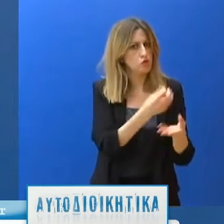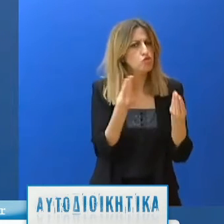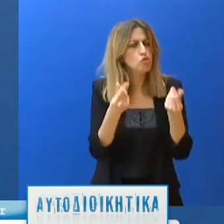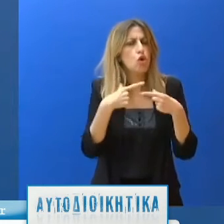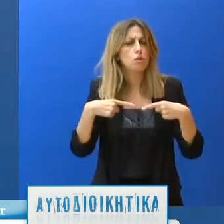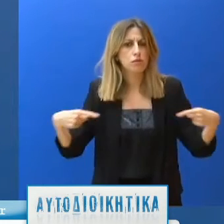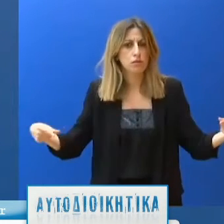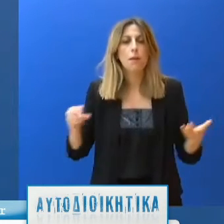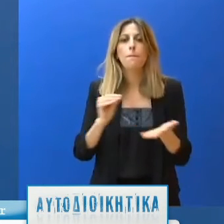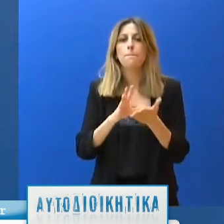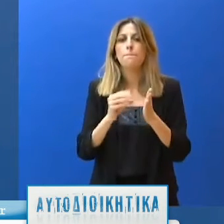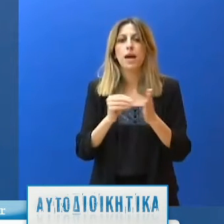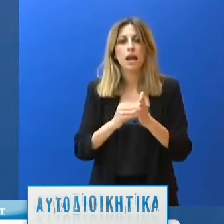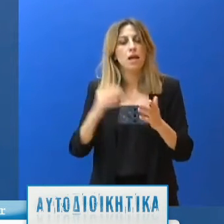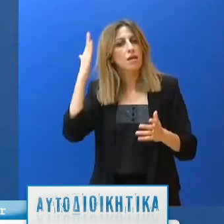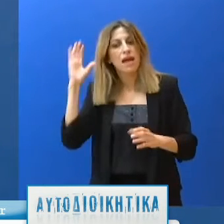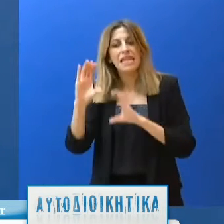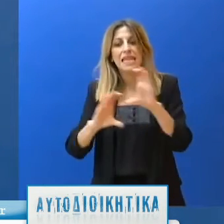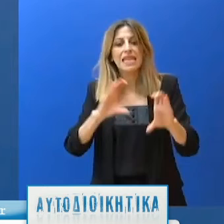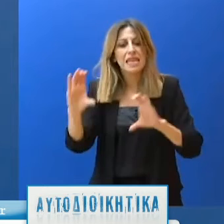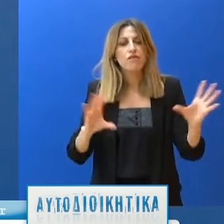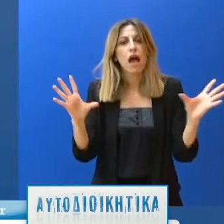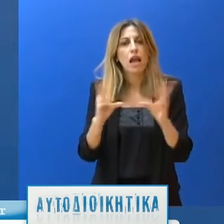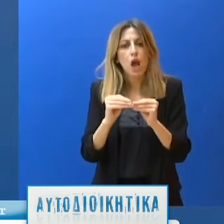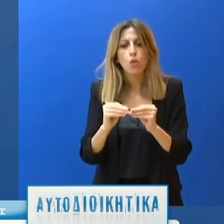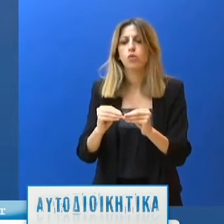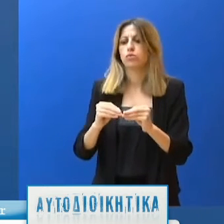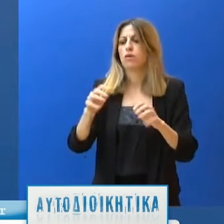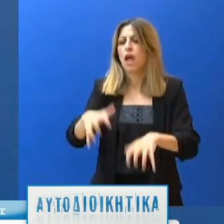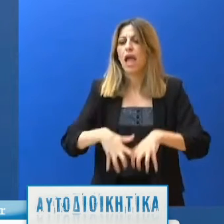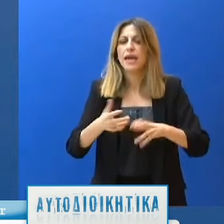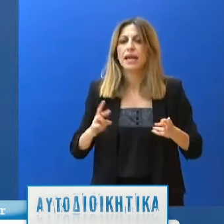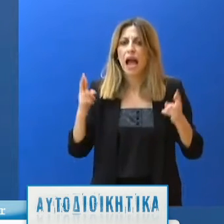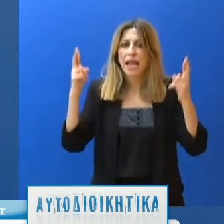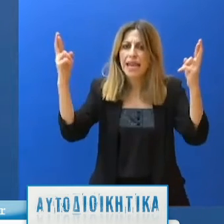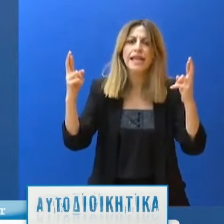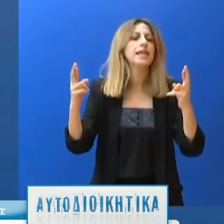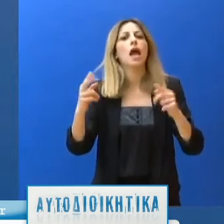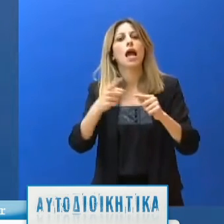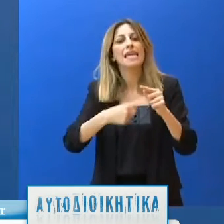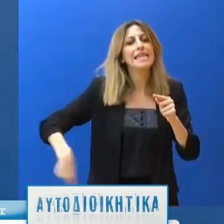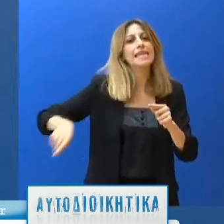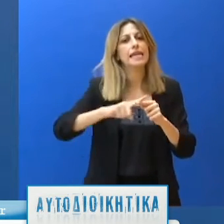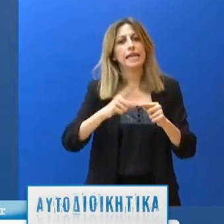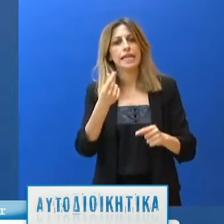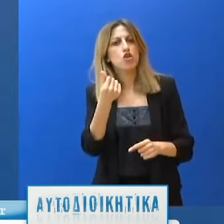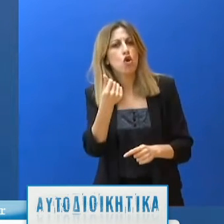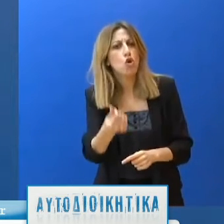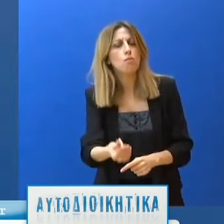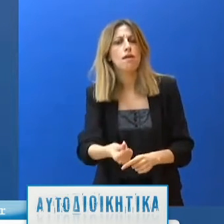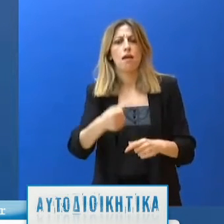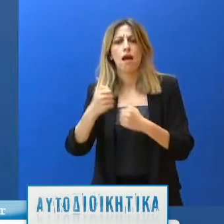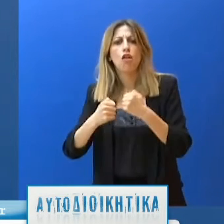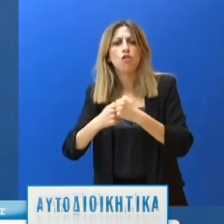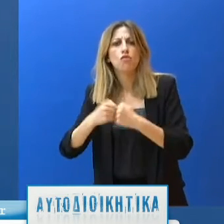κεφάλαια επιχειρηματικών συμμετοχών για έργα σε ενέργεια, κυκλική οικονομία και κρίσιμες υποδομές, με αναμενόμενη μόχλευση